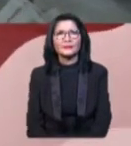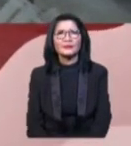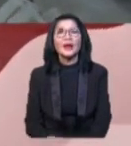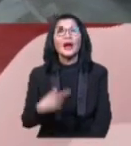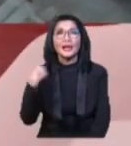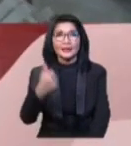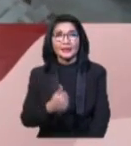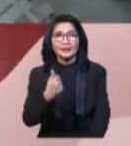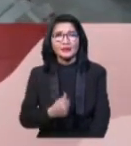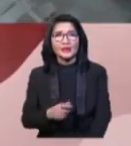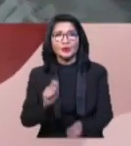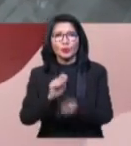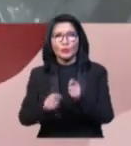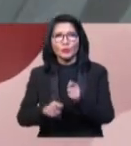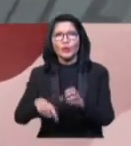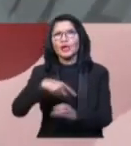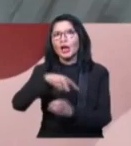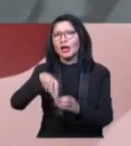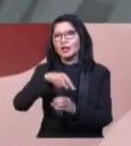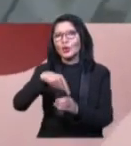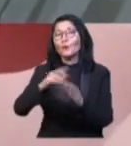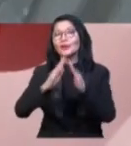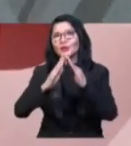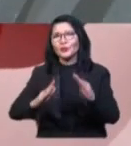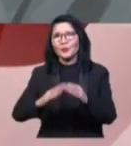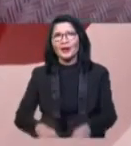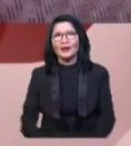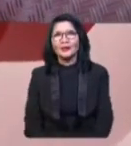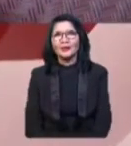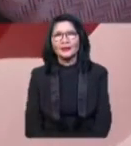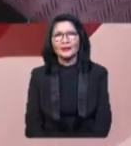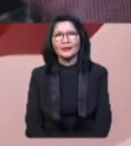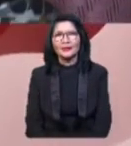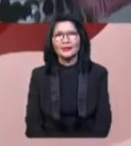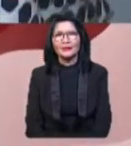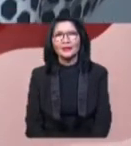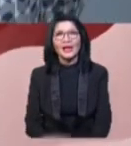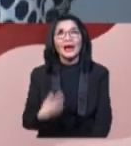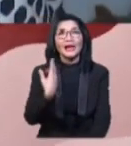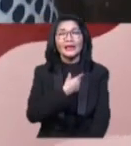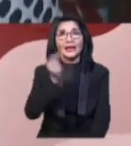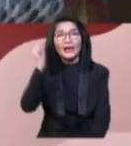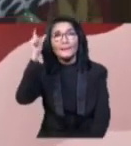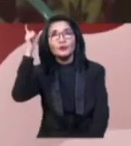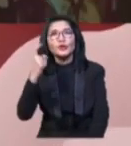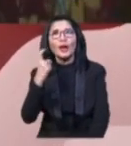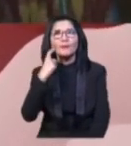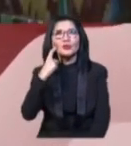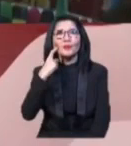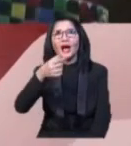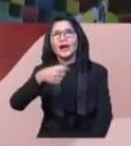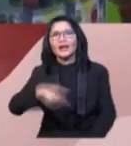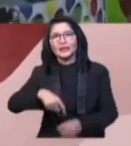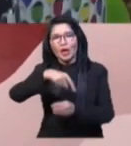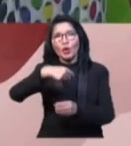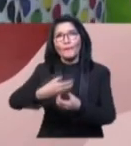pelaku industri kopi tentang ngopi di rumah gitu. Makanya kami sebagai Tuku mengusulkan kalau kami mau coba kopi botolan 1